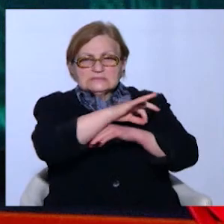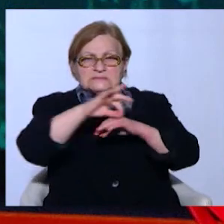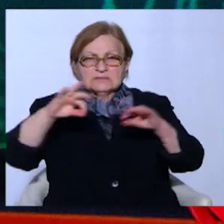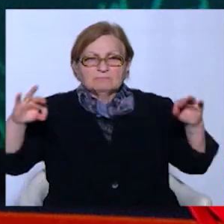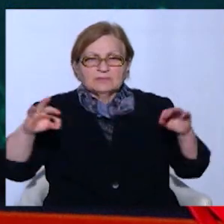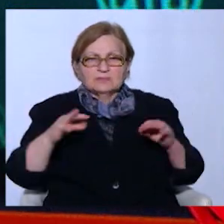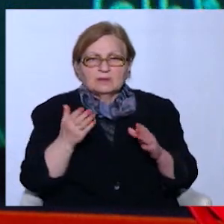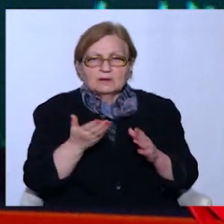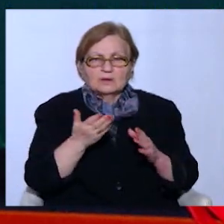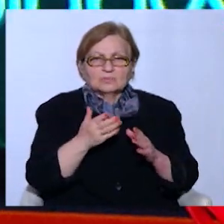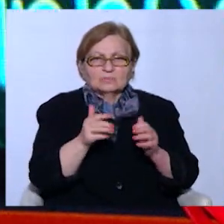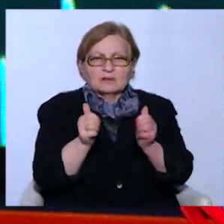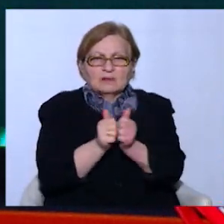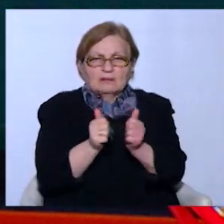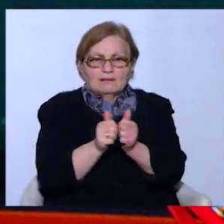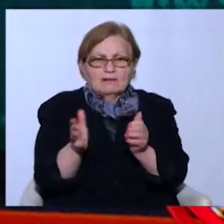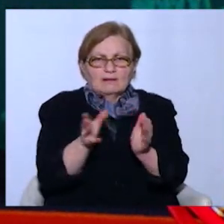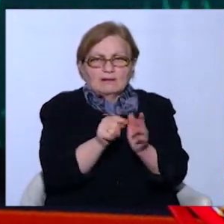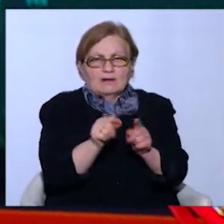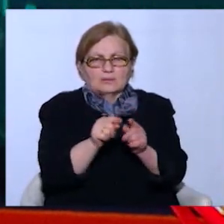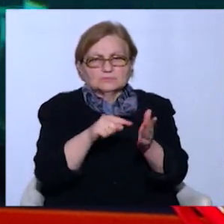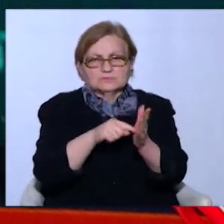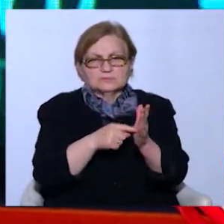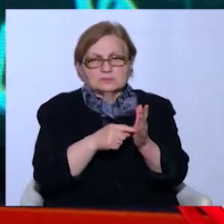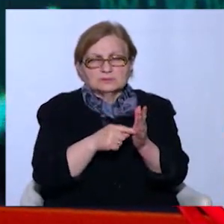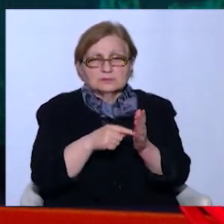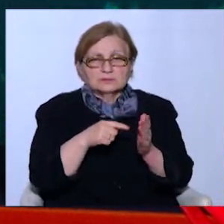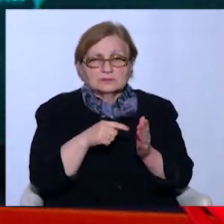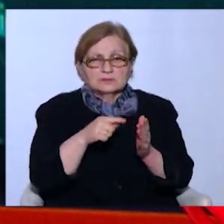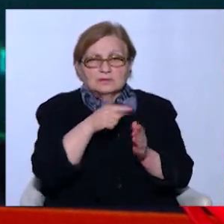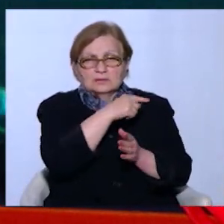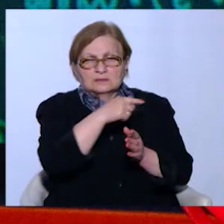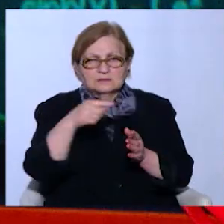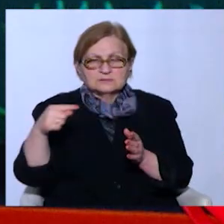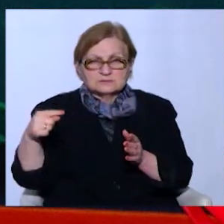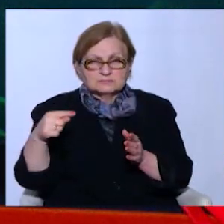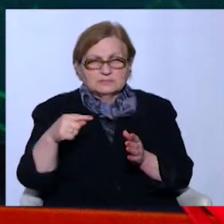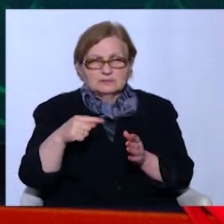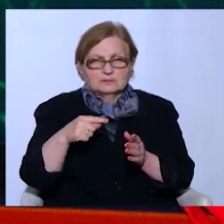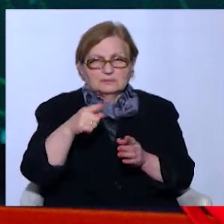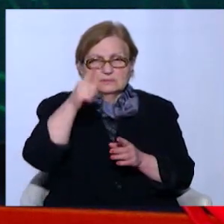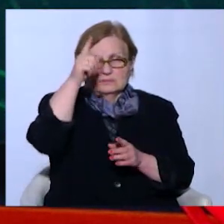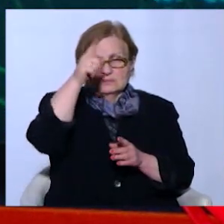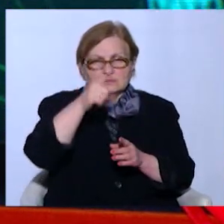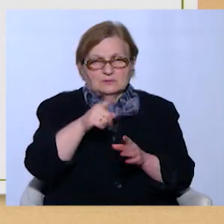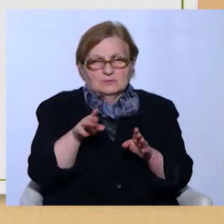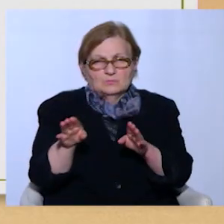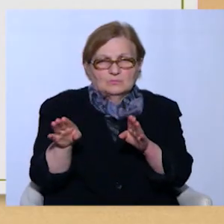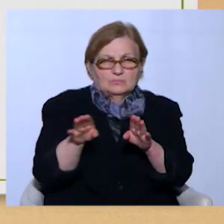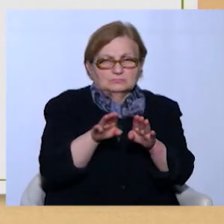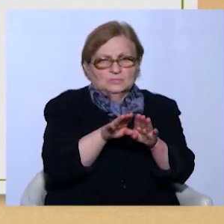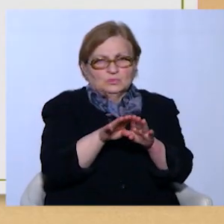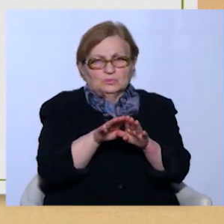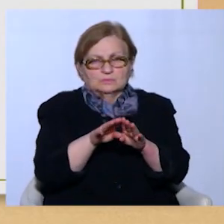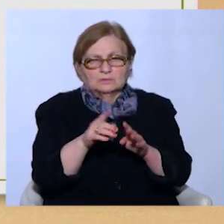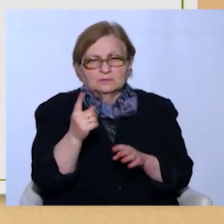გადმოსახედიდან, რომელი არის მასთან ყველაზე ახლოს წერტილი, და მოვიქცეთ ასე: წრფე პარალელურად მიუახლოვოთ ჩვენს პარაბოლას